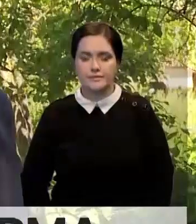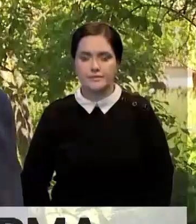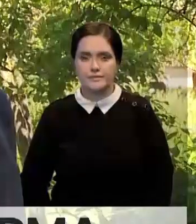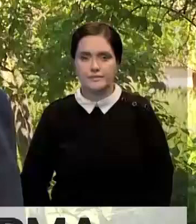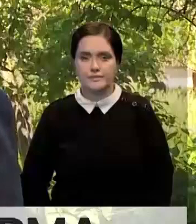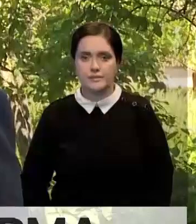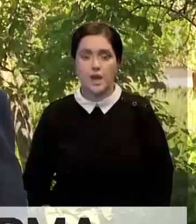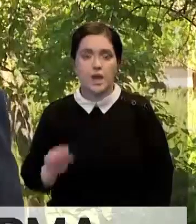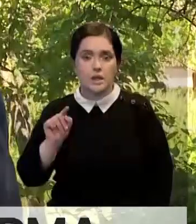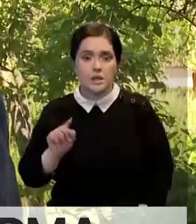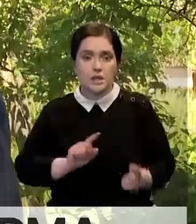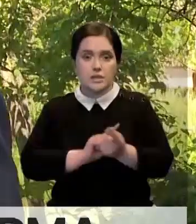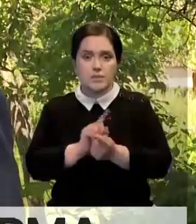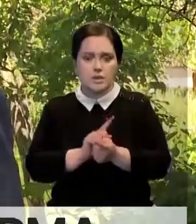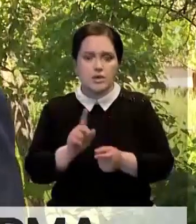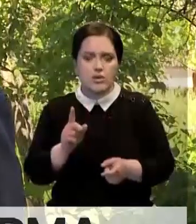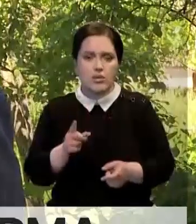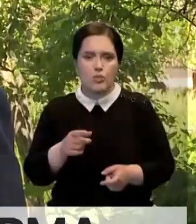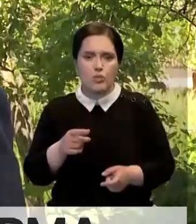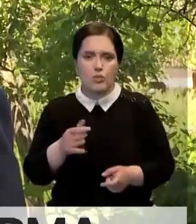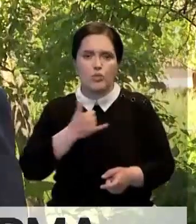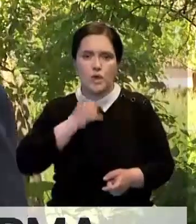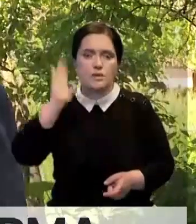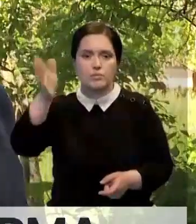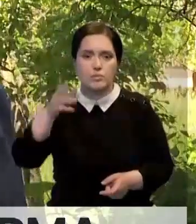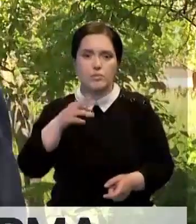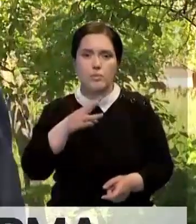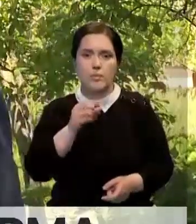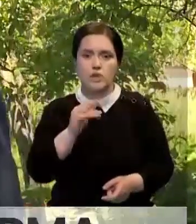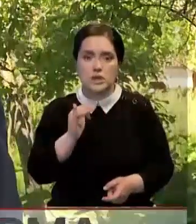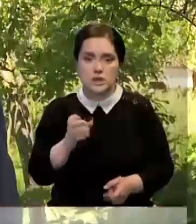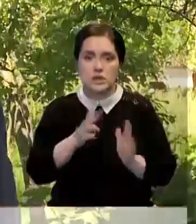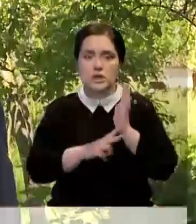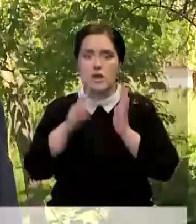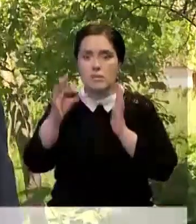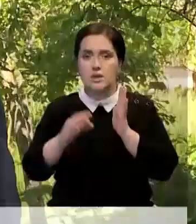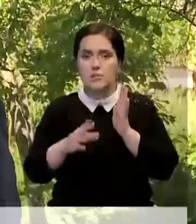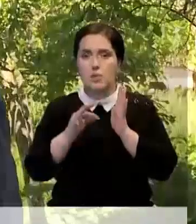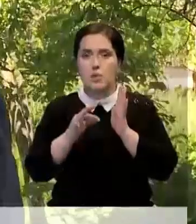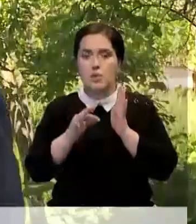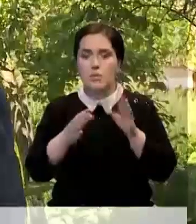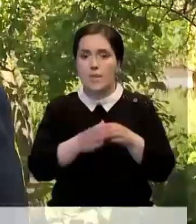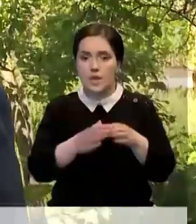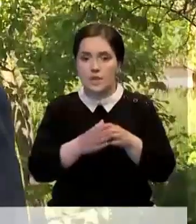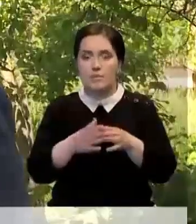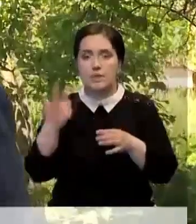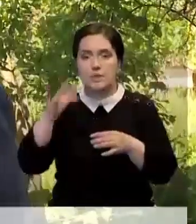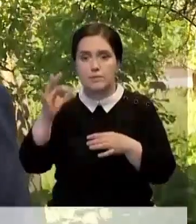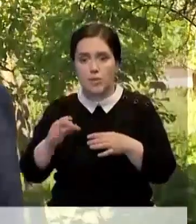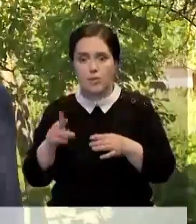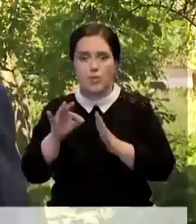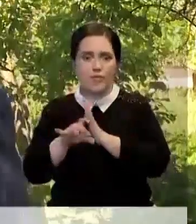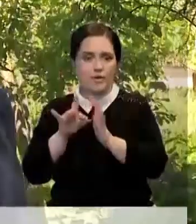Те изменения, которые сейчас нам предстоят, там и по Мажилису, 70% по партийным спискам, 30% по мажоритарной системе, это все